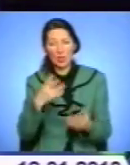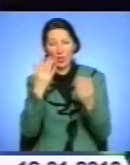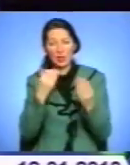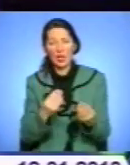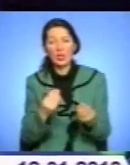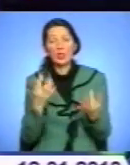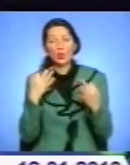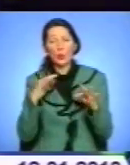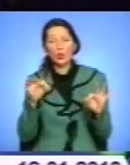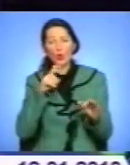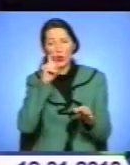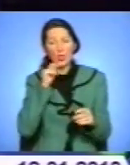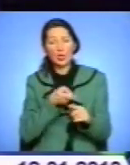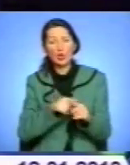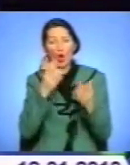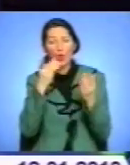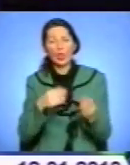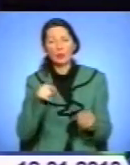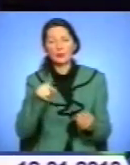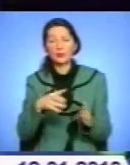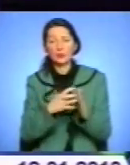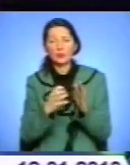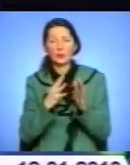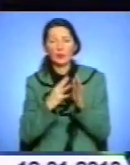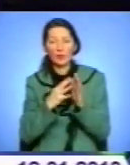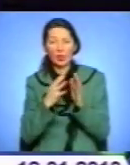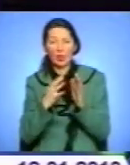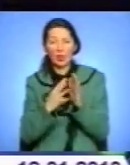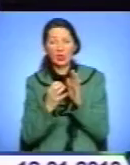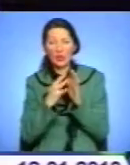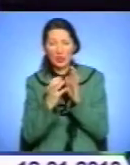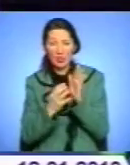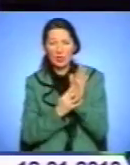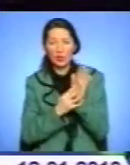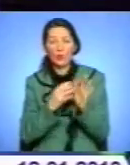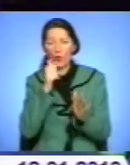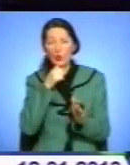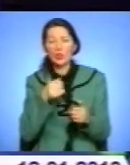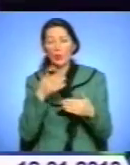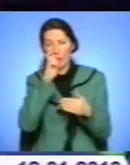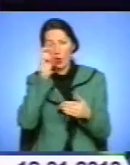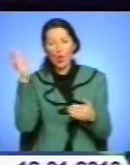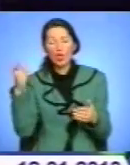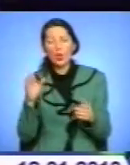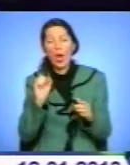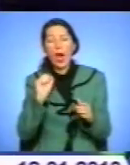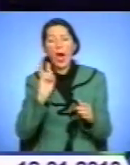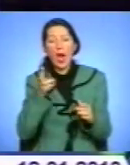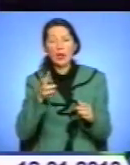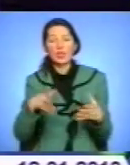Соборності України. Цього дня у 1919 році проголошено акт воз'єднання Української Народної Республіки